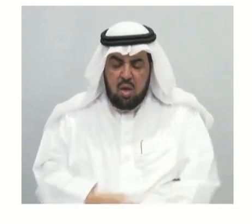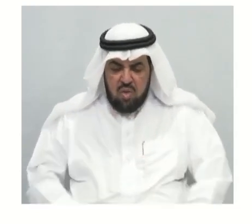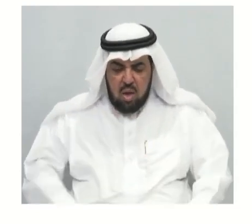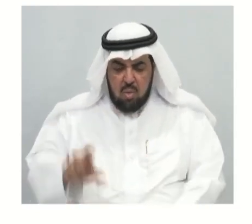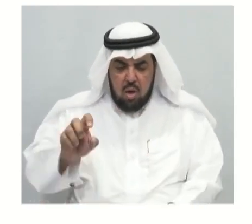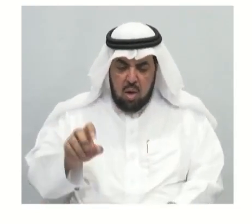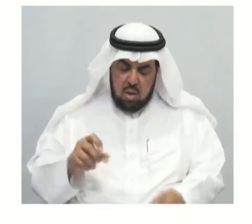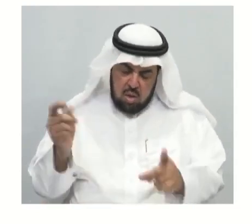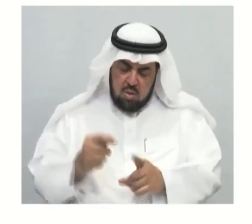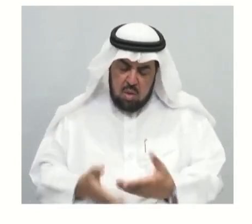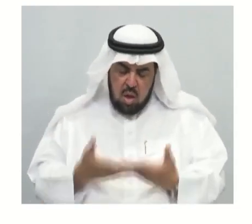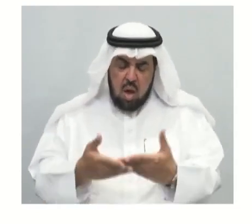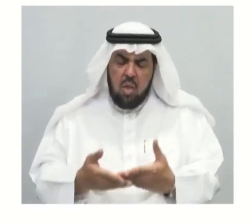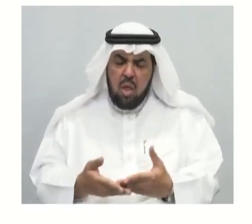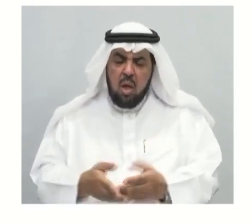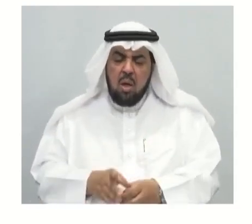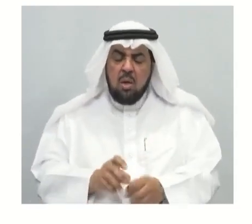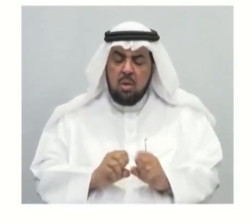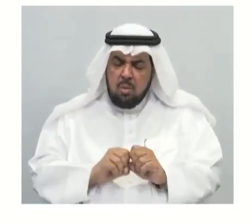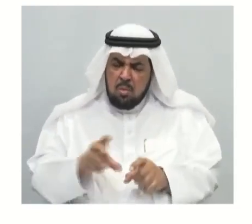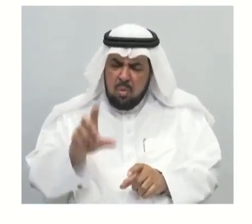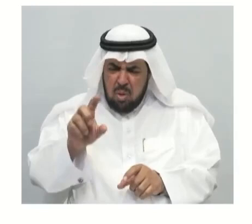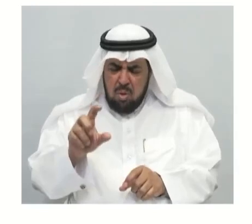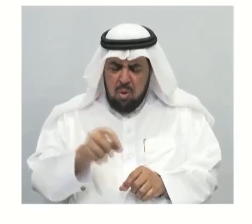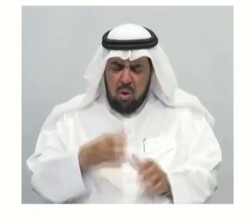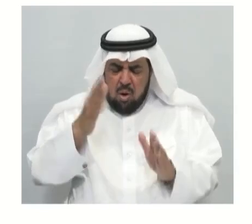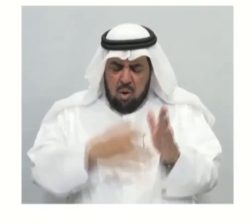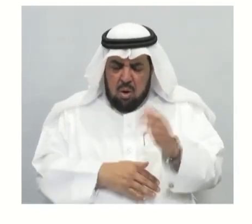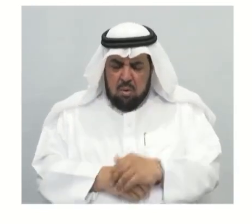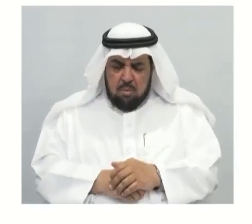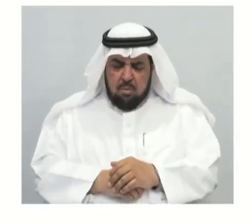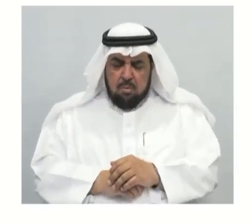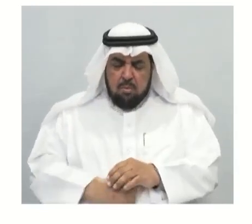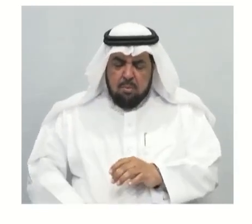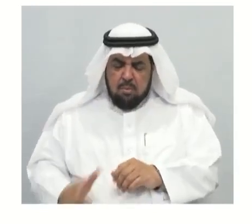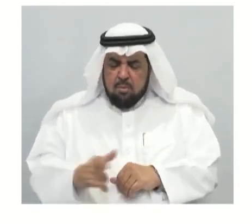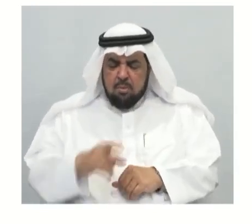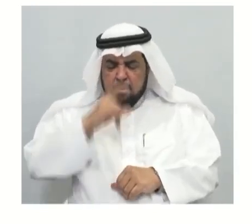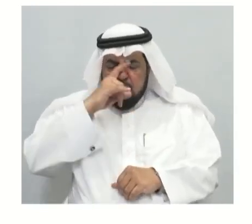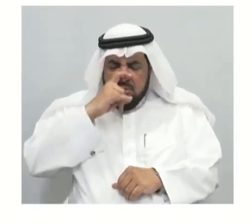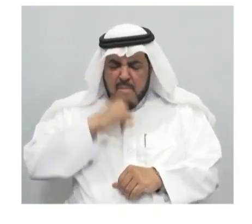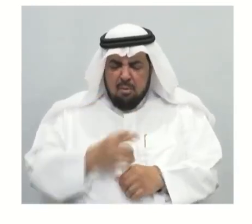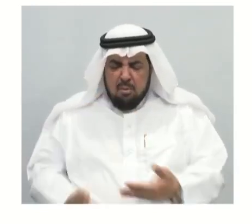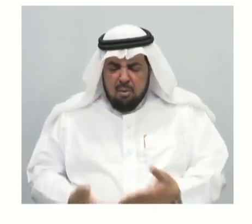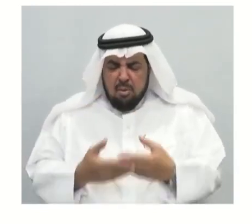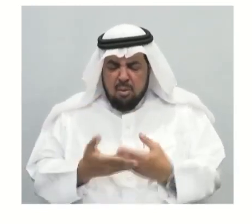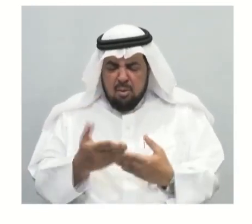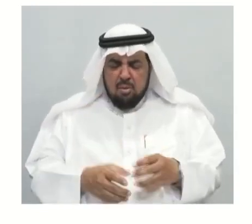يهدف لتقديم لمحه موجزه عن التقرير ولا يشترط تقديم مومات